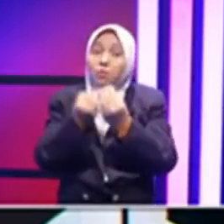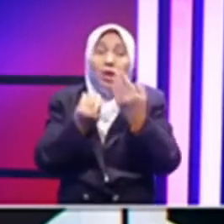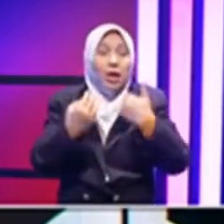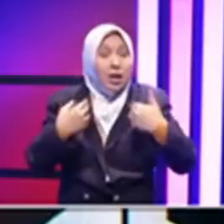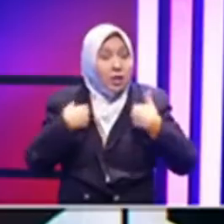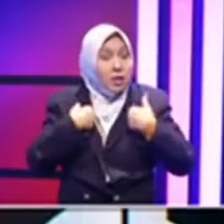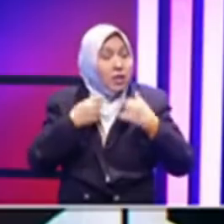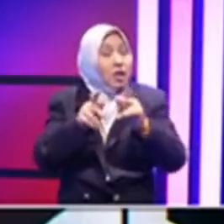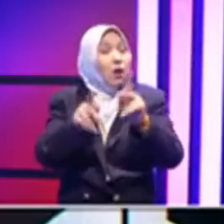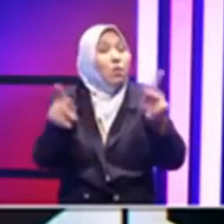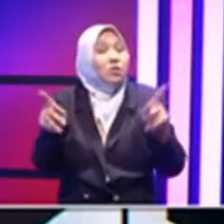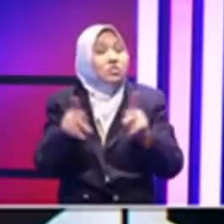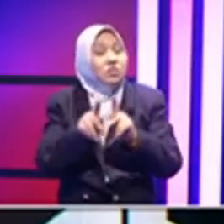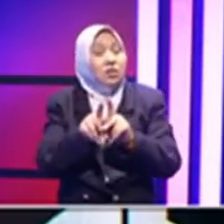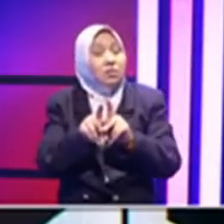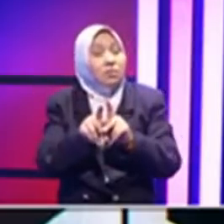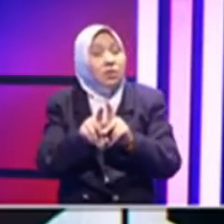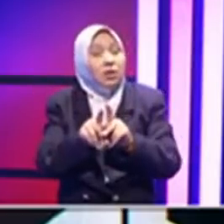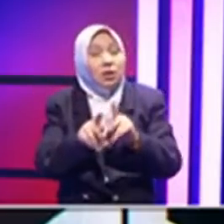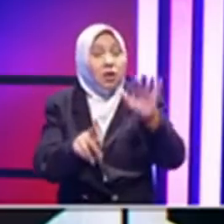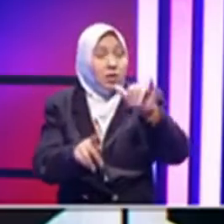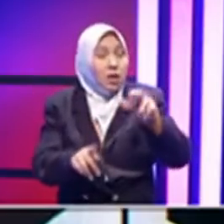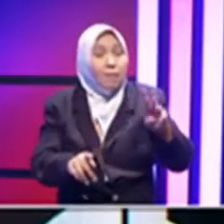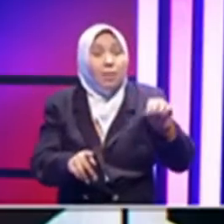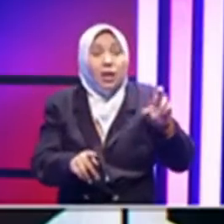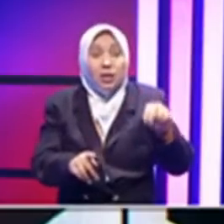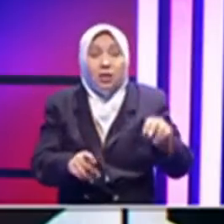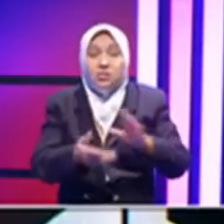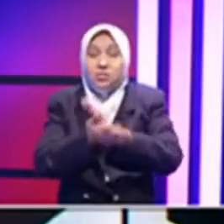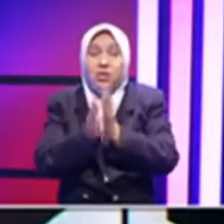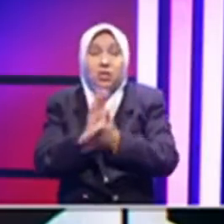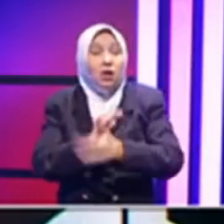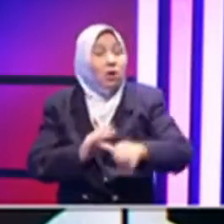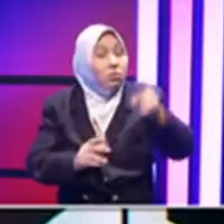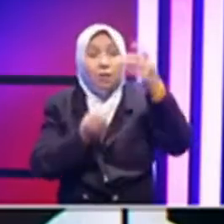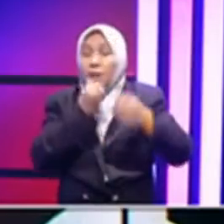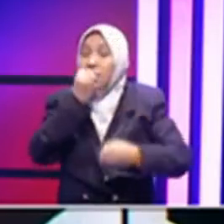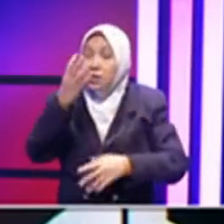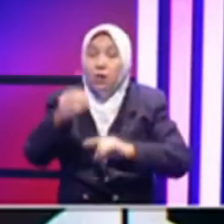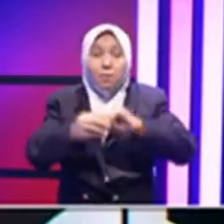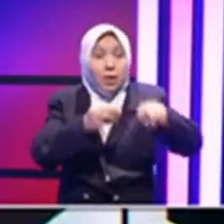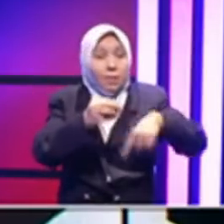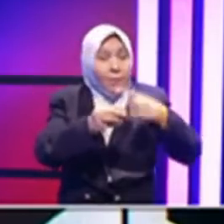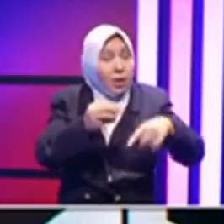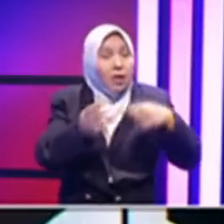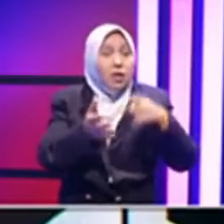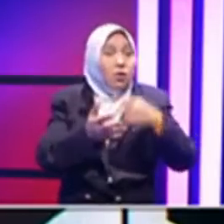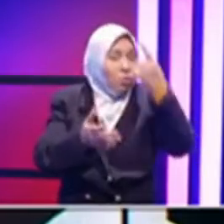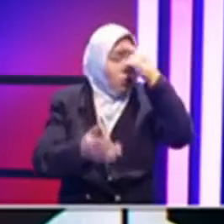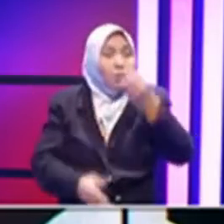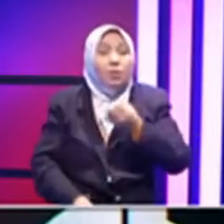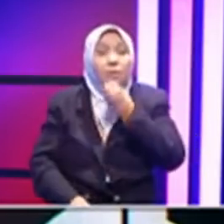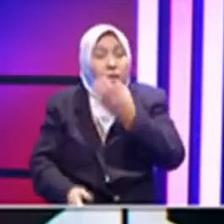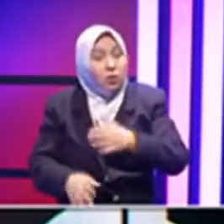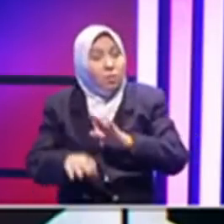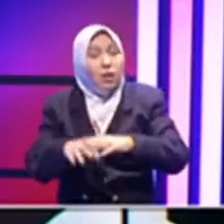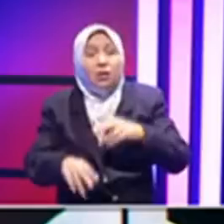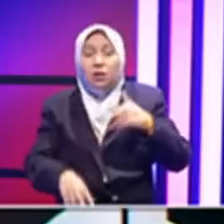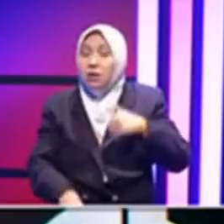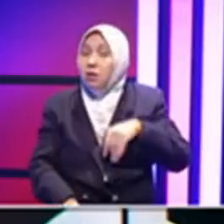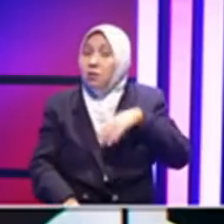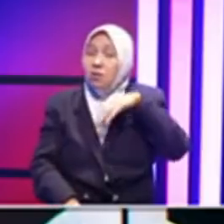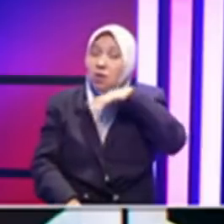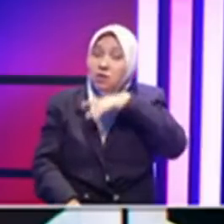berada di kawasan Yaman. Maka Allah beritahu perkara-perkara ini untuk memberitahu kepada Rasul, mereka dulu